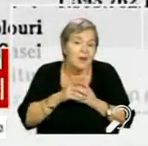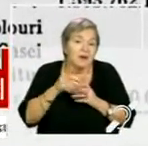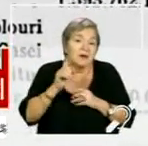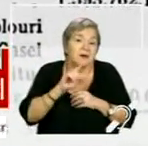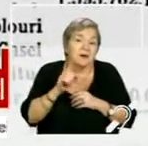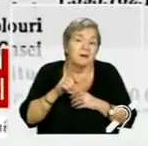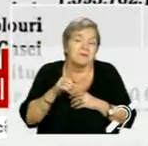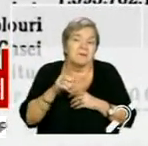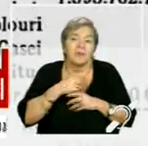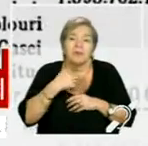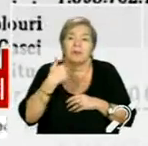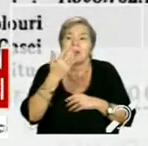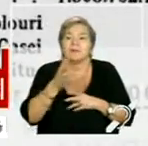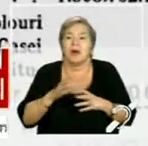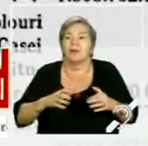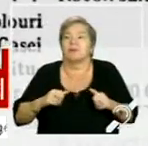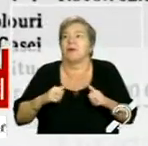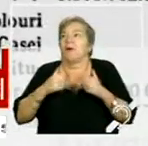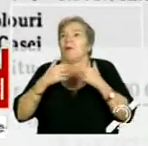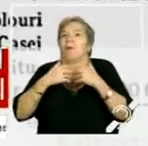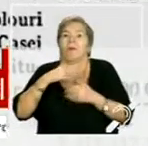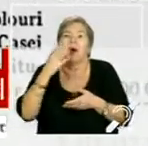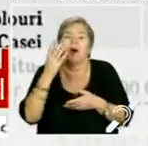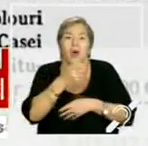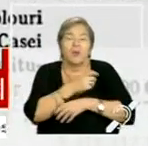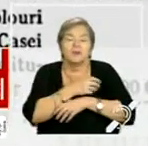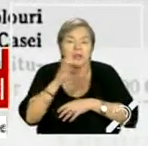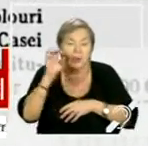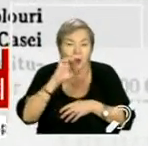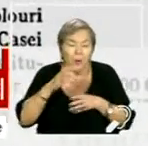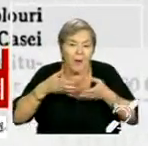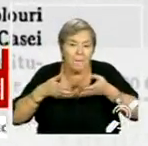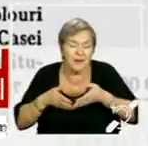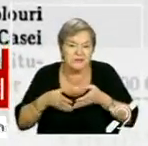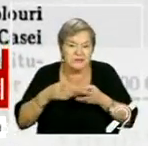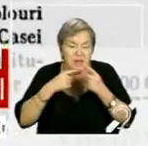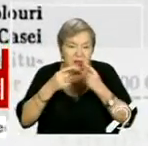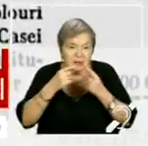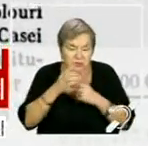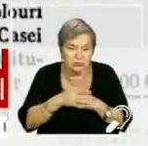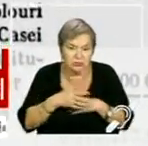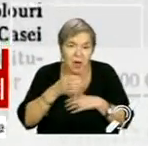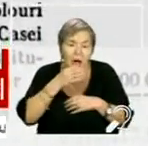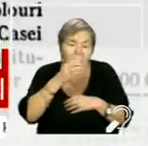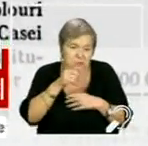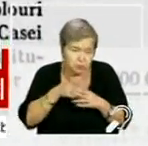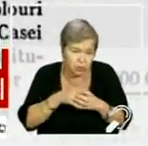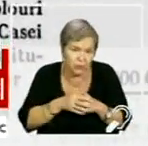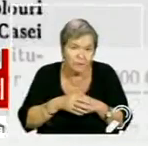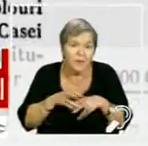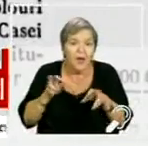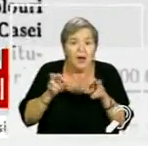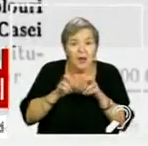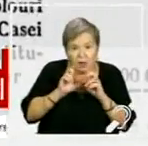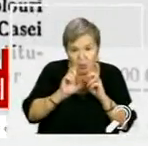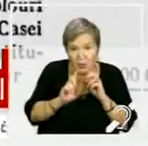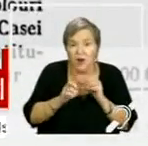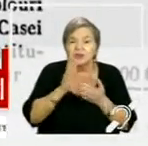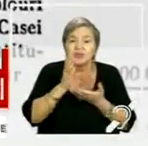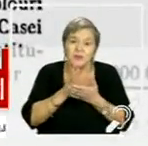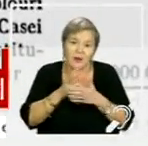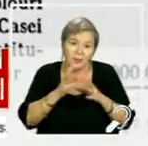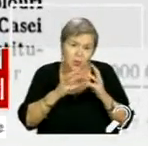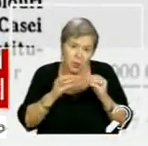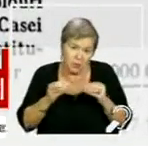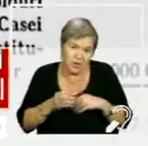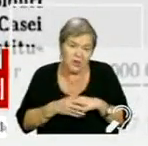foarte încurajantă. Comisarul European, care a fost prezentă la discuție, a spus că recunoaște acest drept al